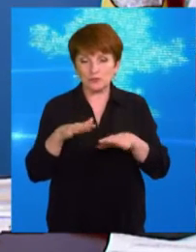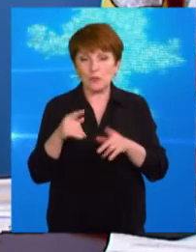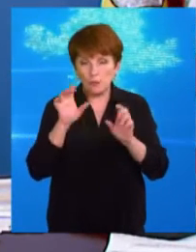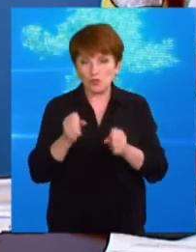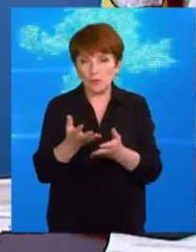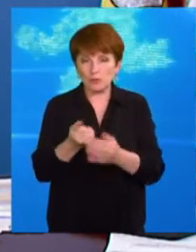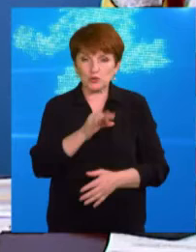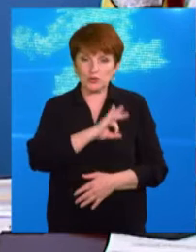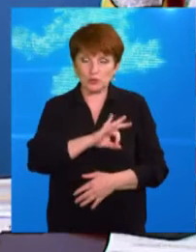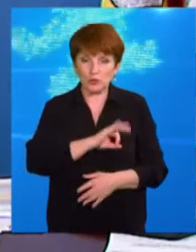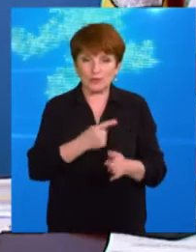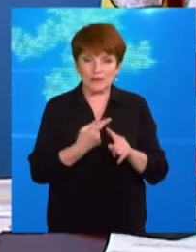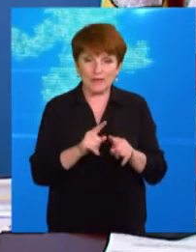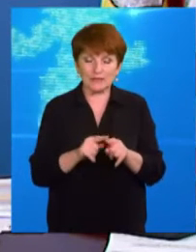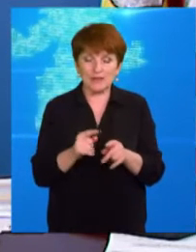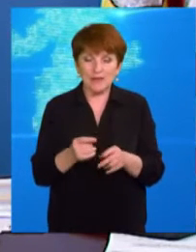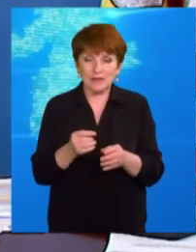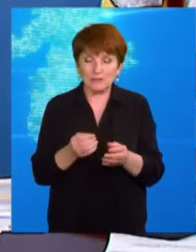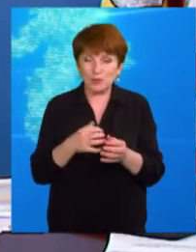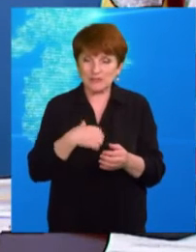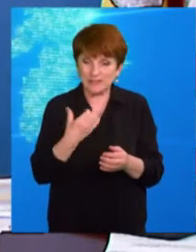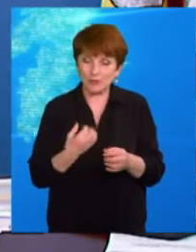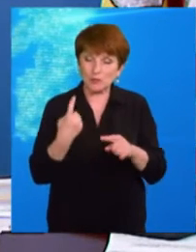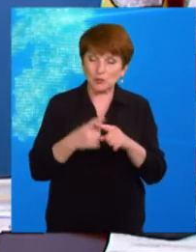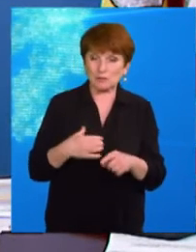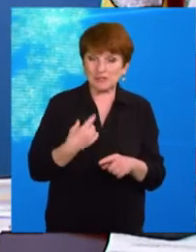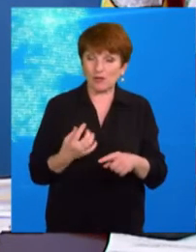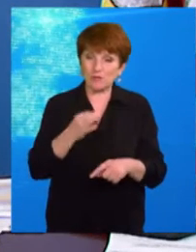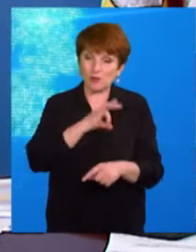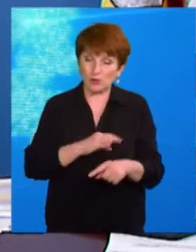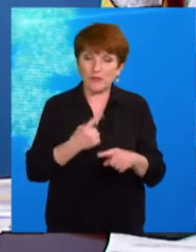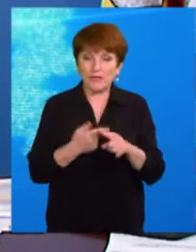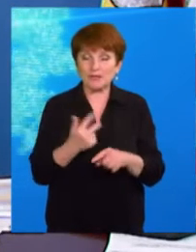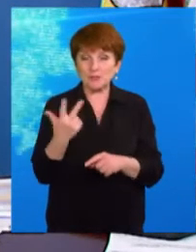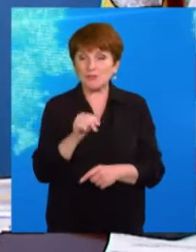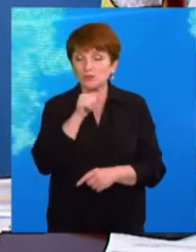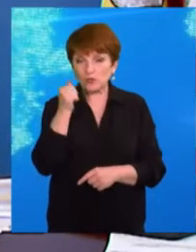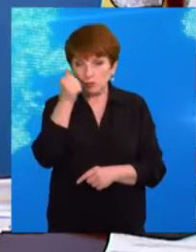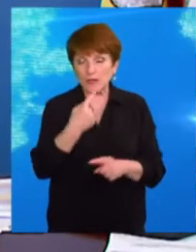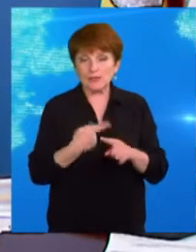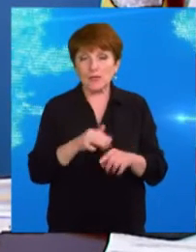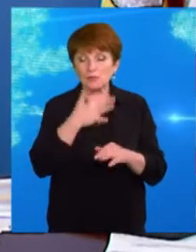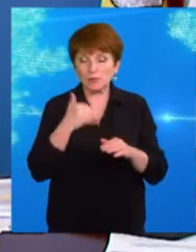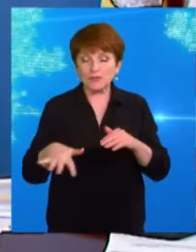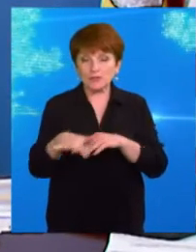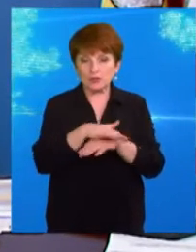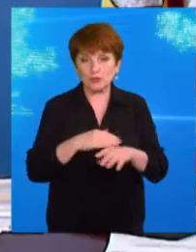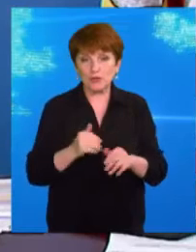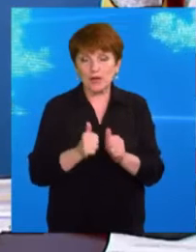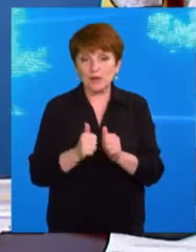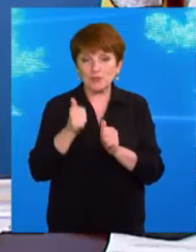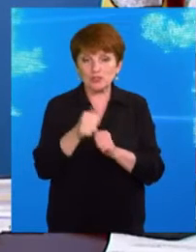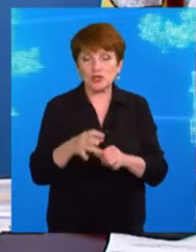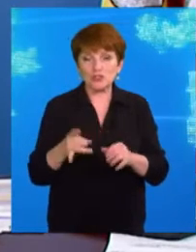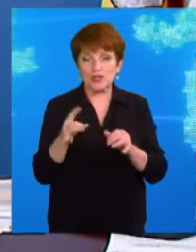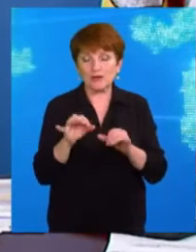наилучшие преференции, в том числе льготы по страховым взносам, это первые 3 года. Для многих территорий, опережающих в развитии, этот